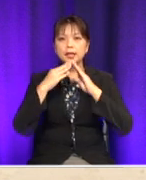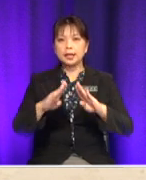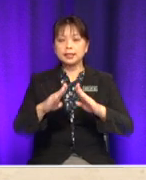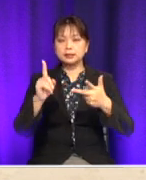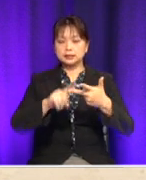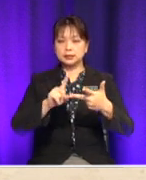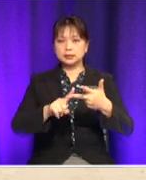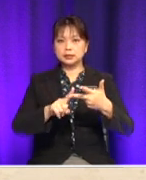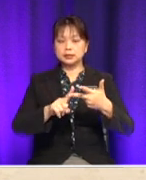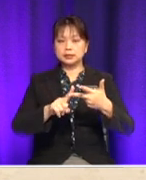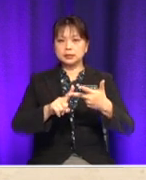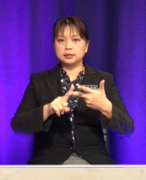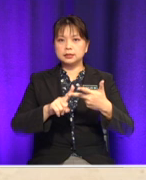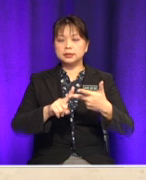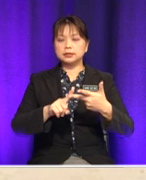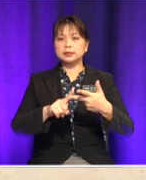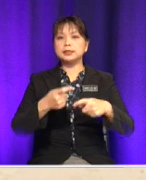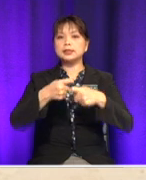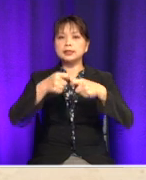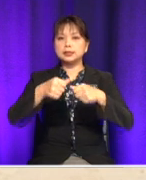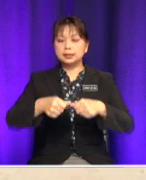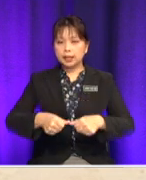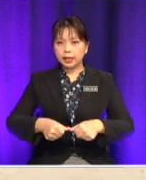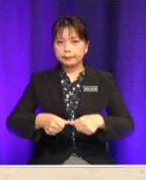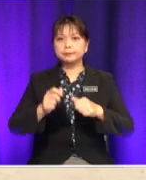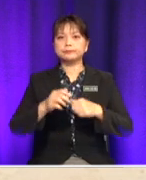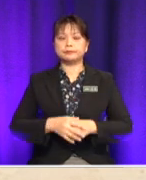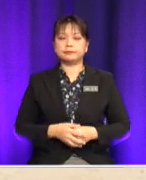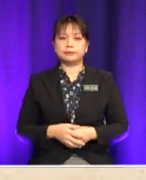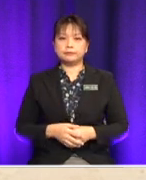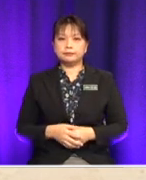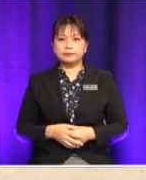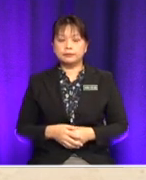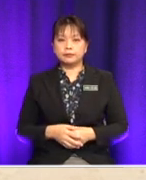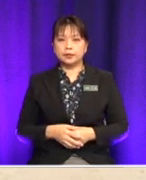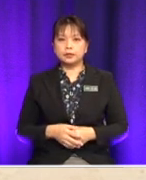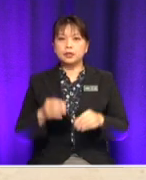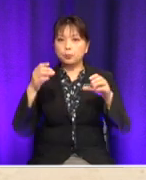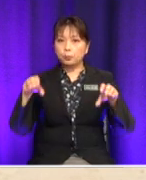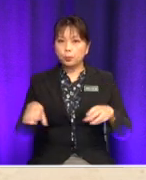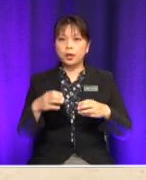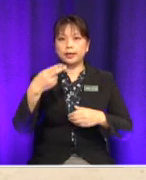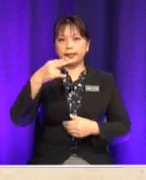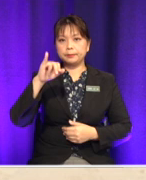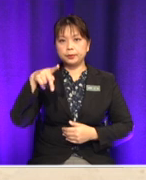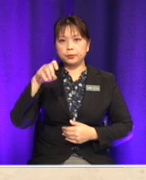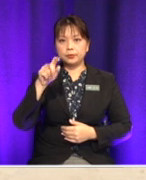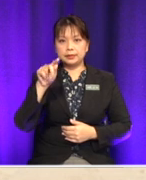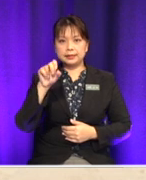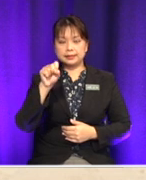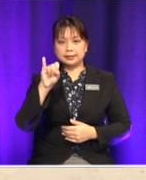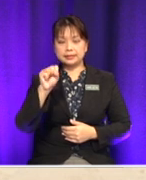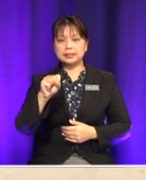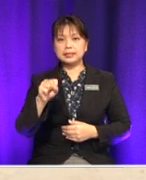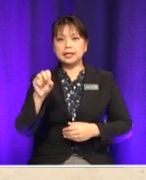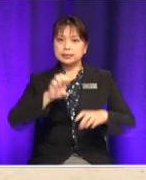tombol yang di Malaka kemudian membuat hipotesis mengeksperimen